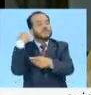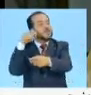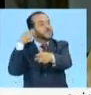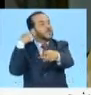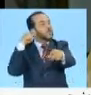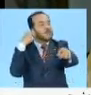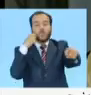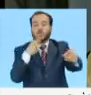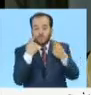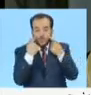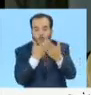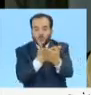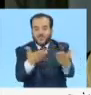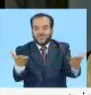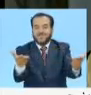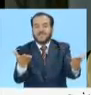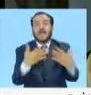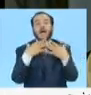وعلى كل